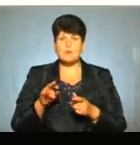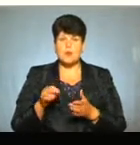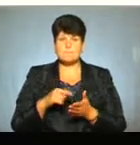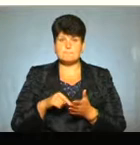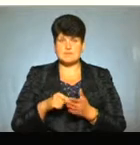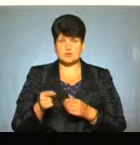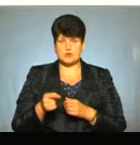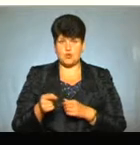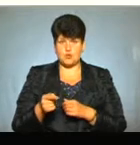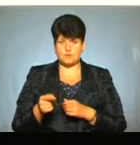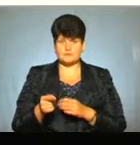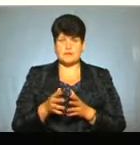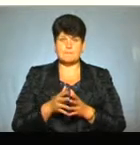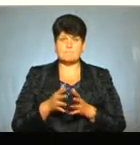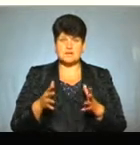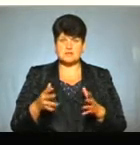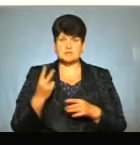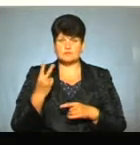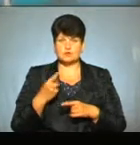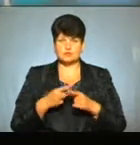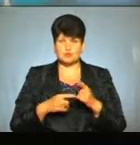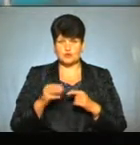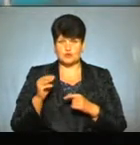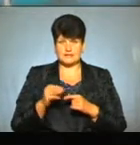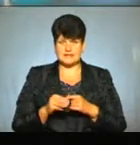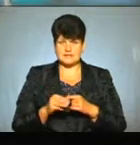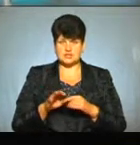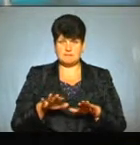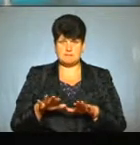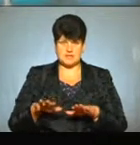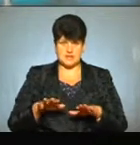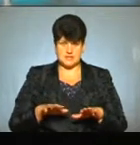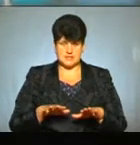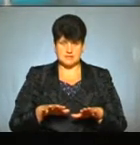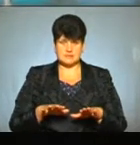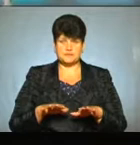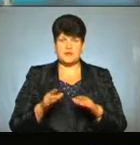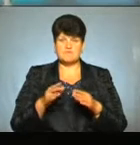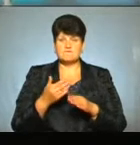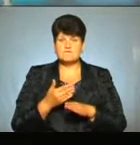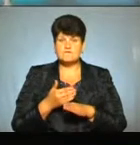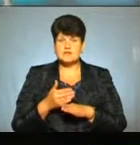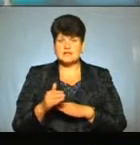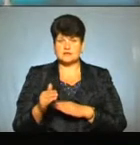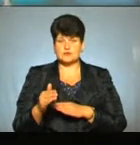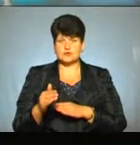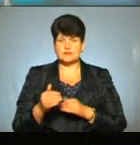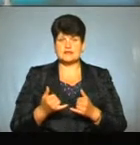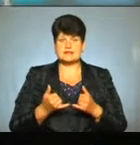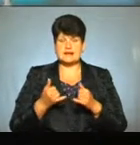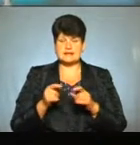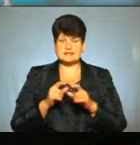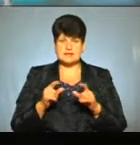місту Тернополю. Більше 2,5 тисяч місць, якщо мені пам'ять не зраджує, виділено саме